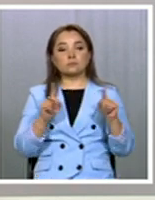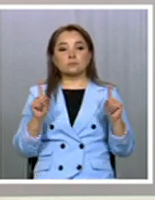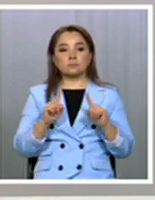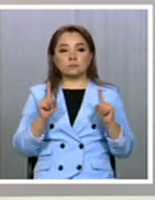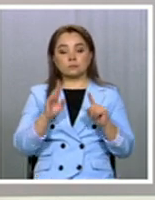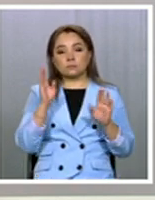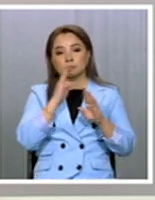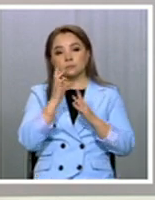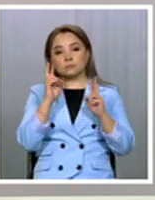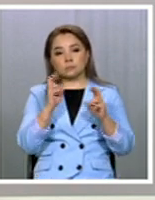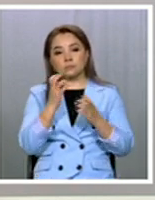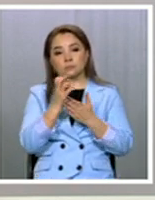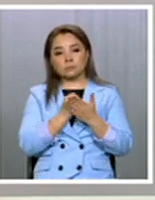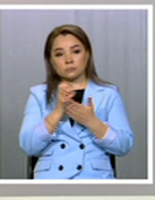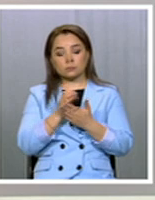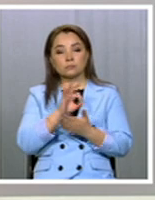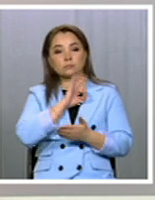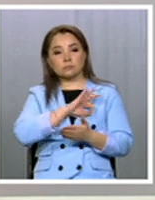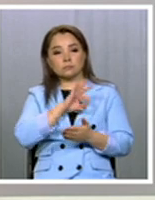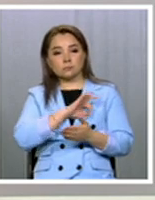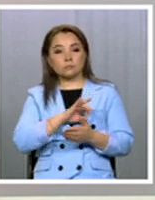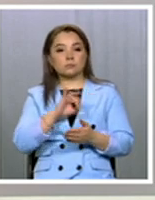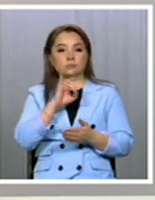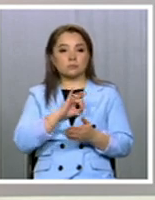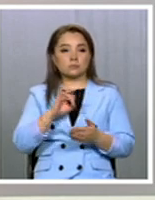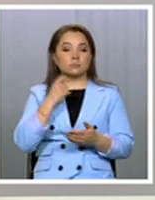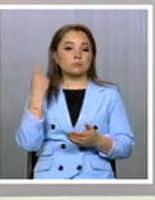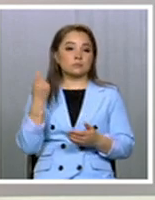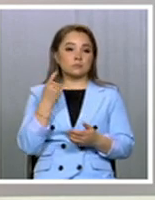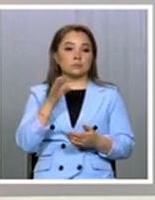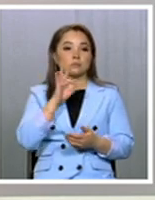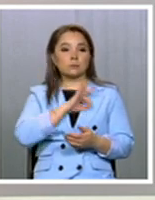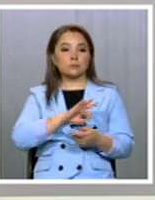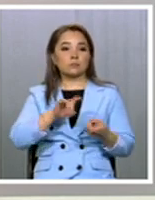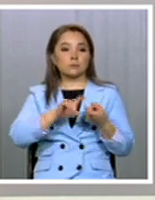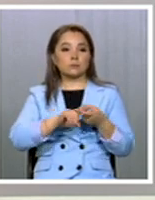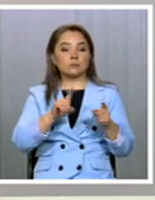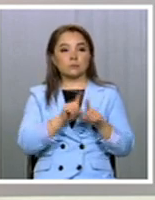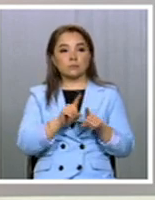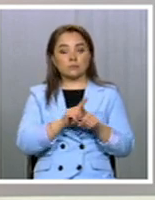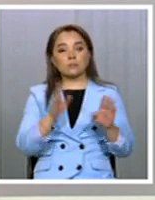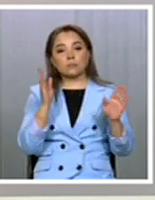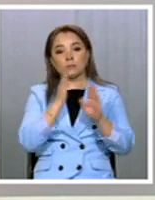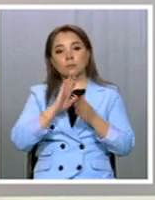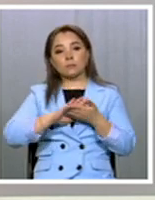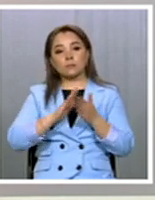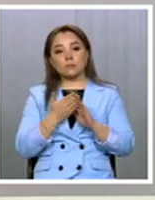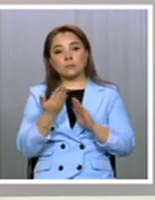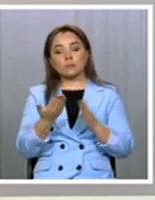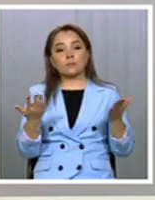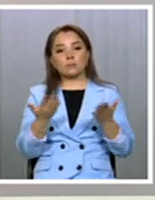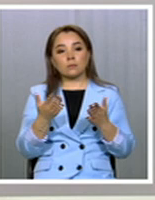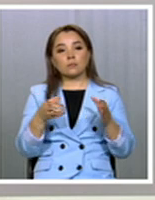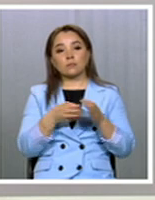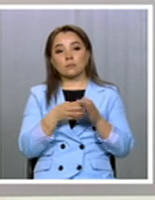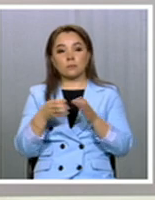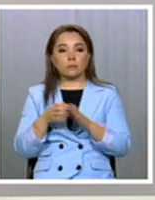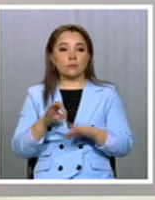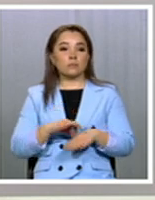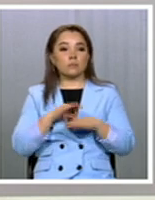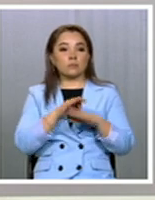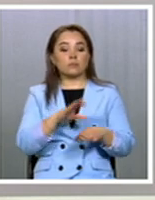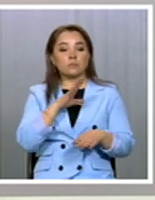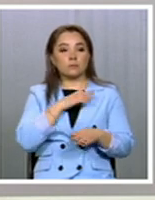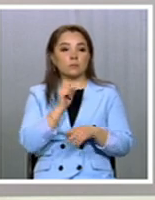ресурстары шығуына қарай, пайдалануына қарай, шаруашылықта пайдалануына қарай және экологиялық жағдайына қалай жіктелетінін өттік,